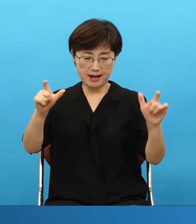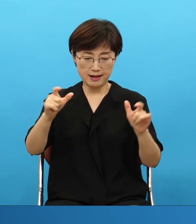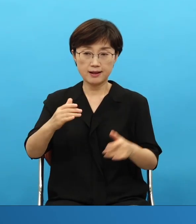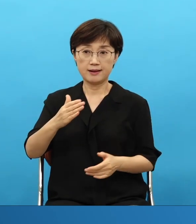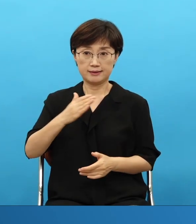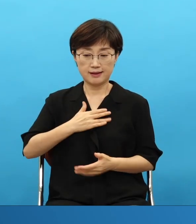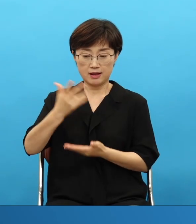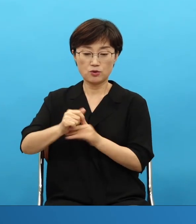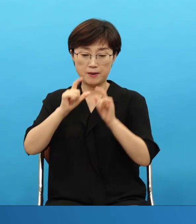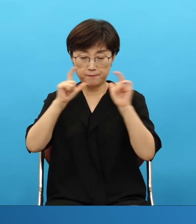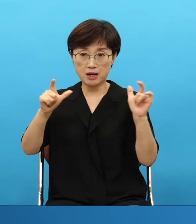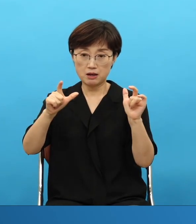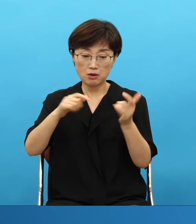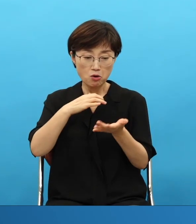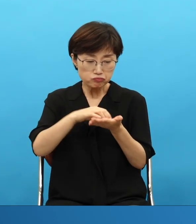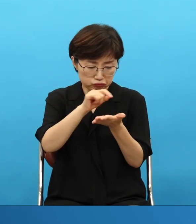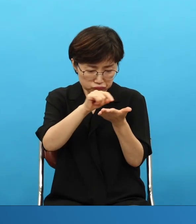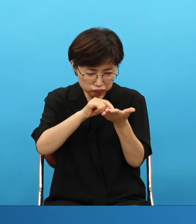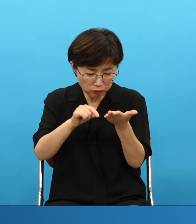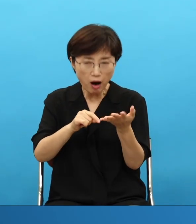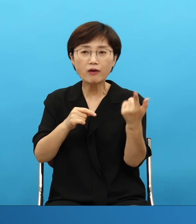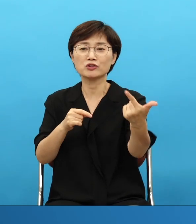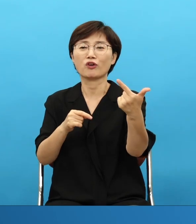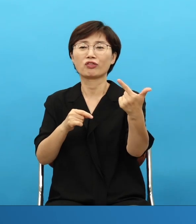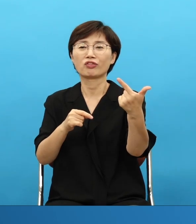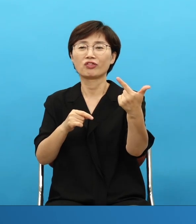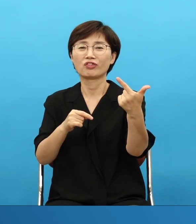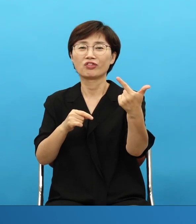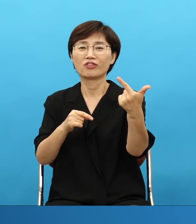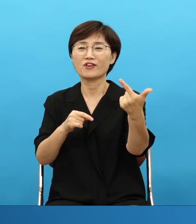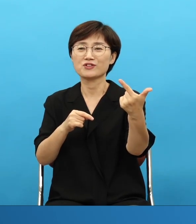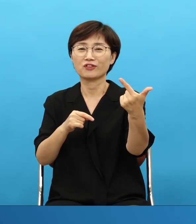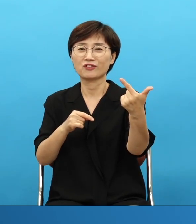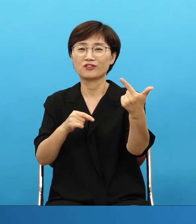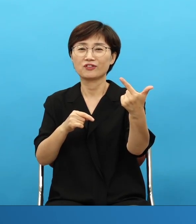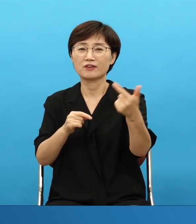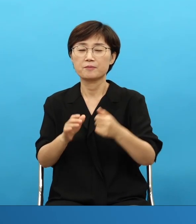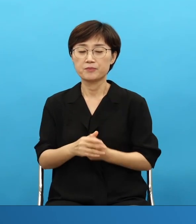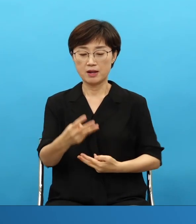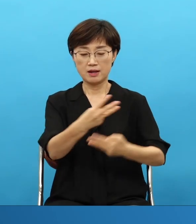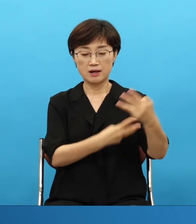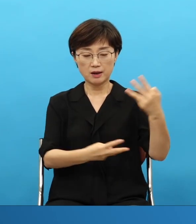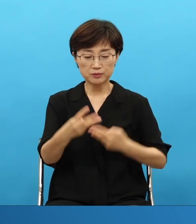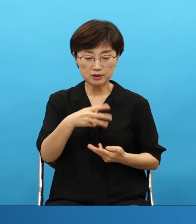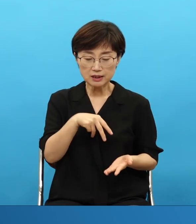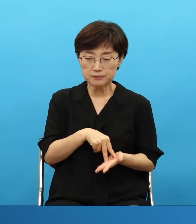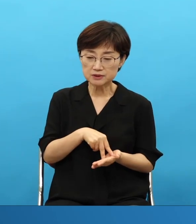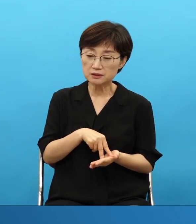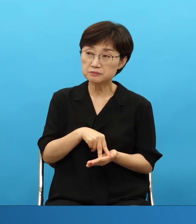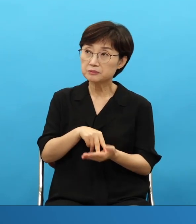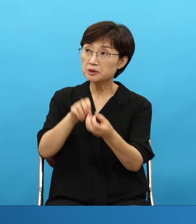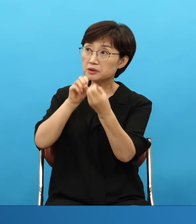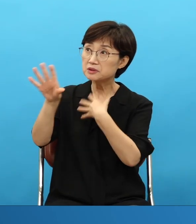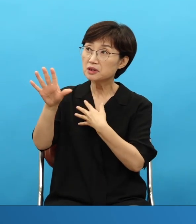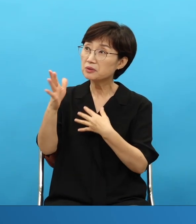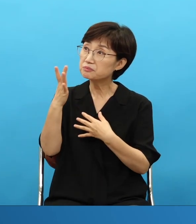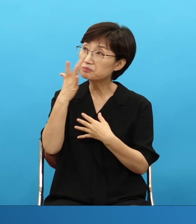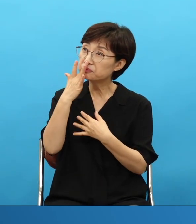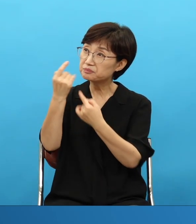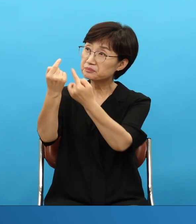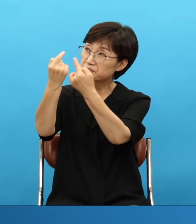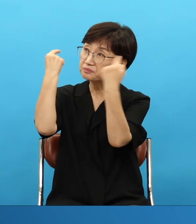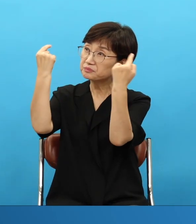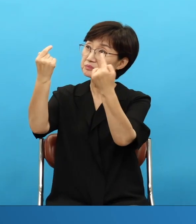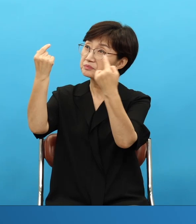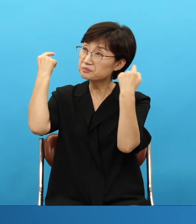Almighty says. 이유를 다 가고다 렘넌트들이 제대로 응답 못 받으면 여러분 결국 불신자 심부름하다 가요. The remnants truly